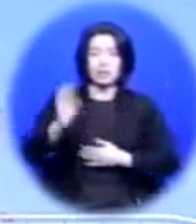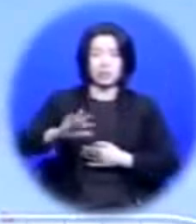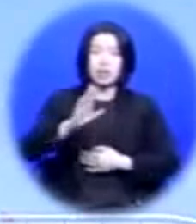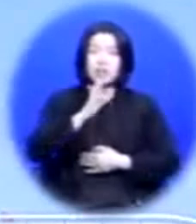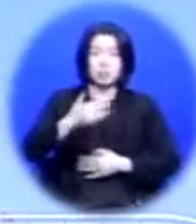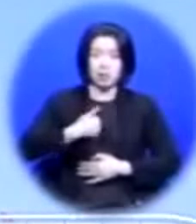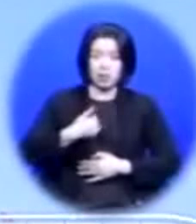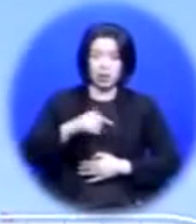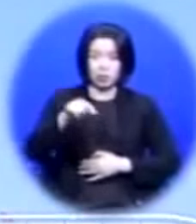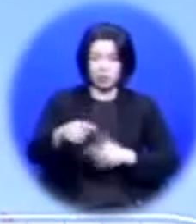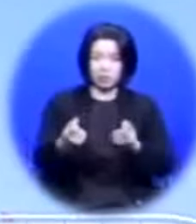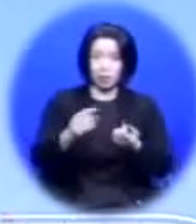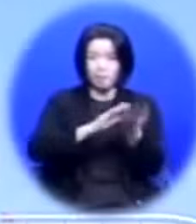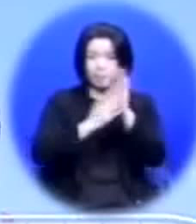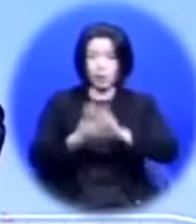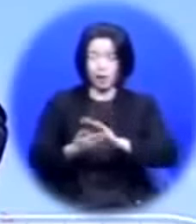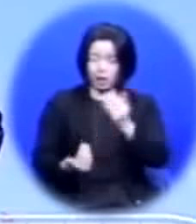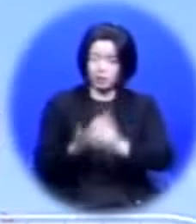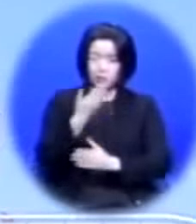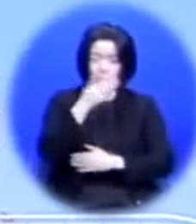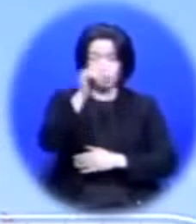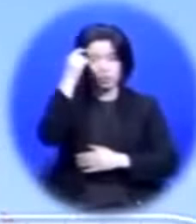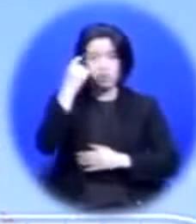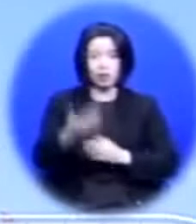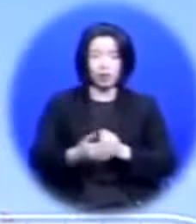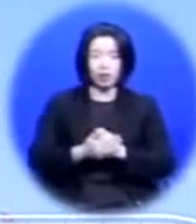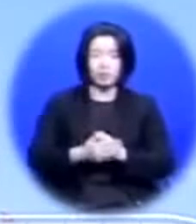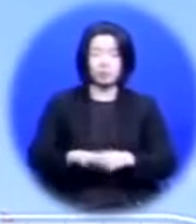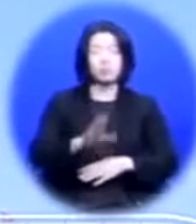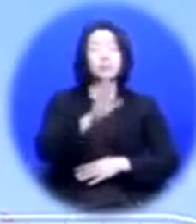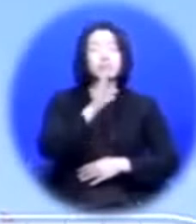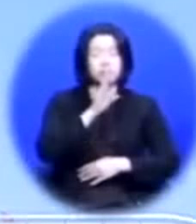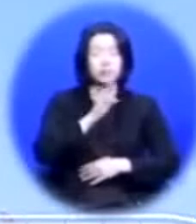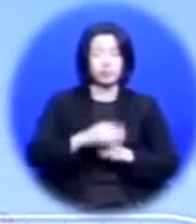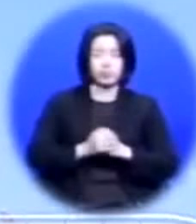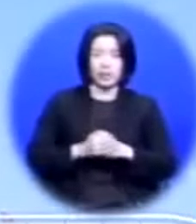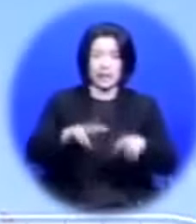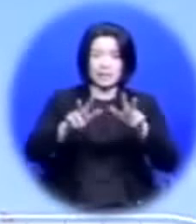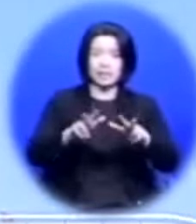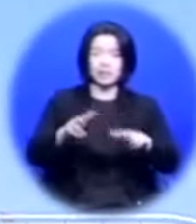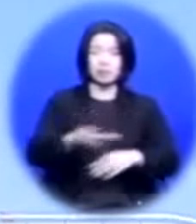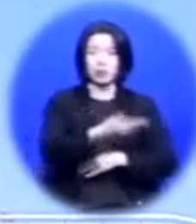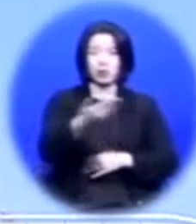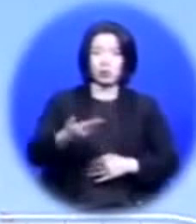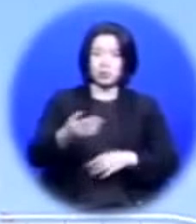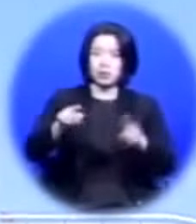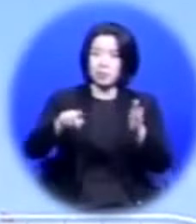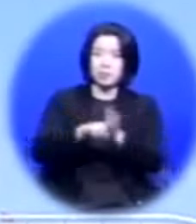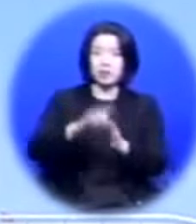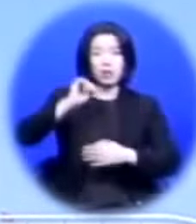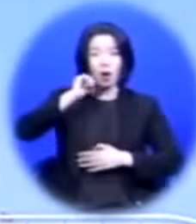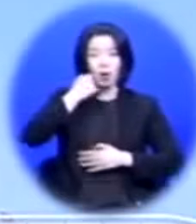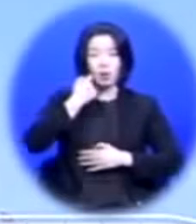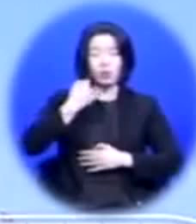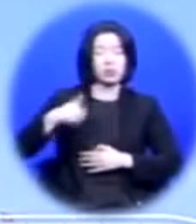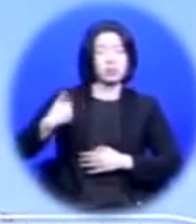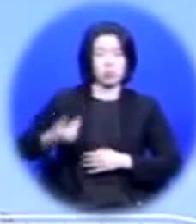내게도 그런 변화가 일어날까 물론입니다 지금은 여러분이 좀 믿어지지 않을지도